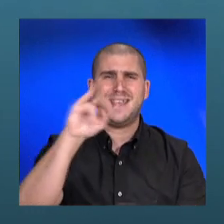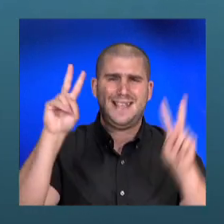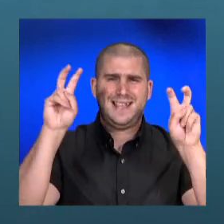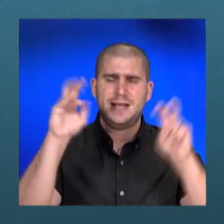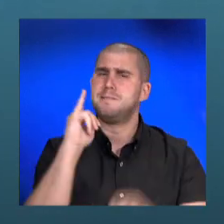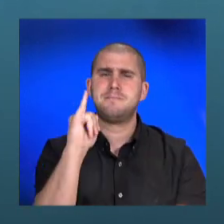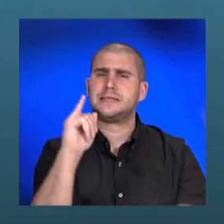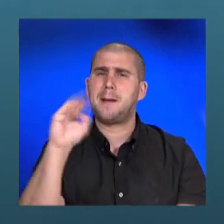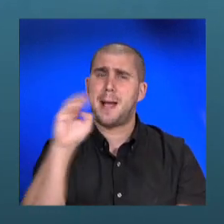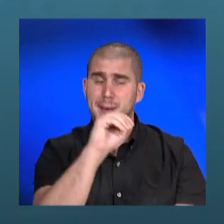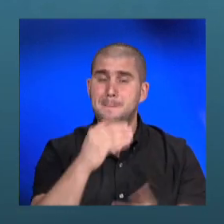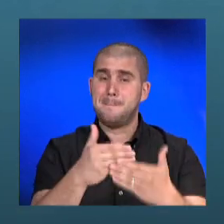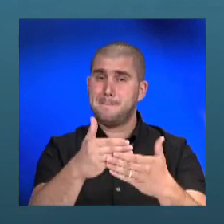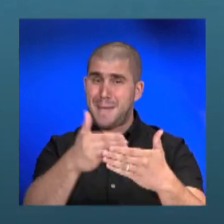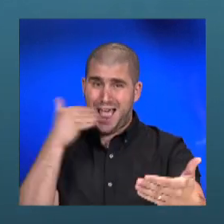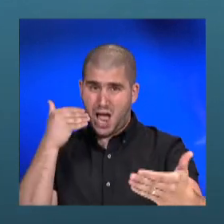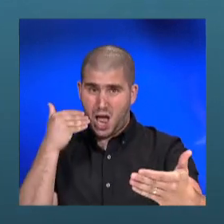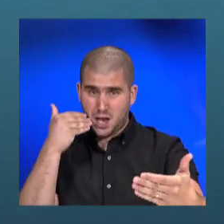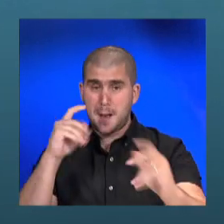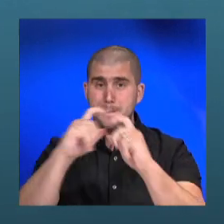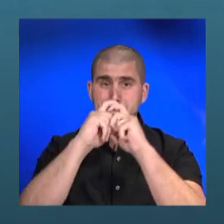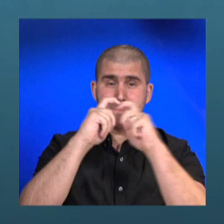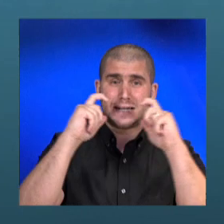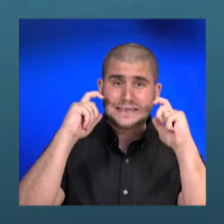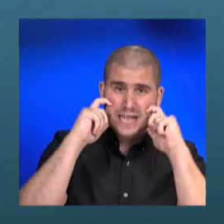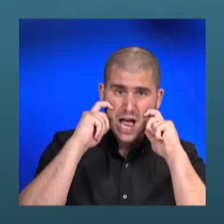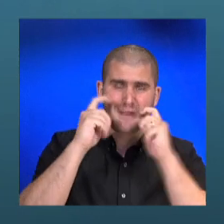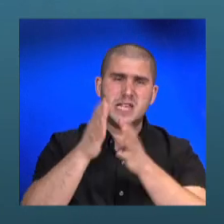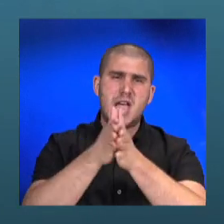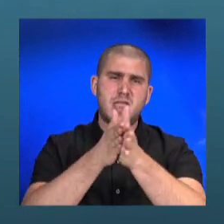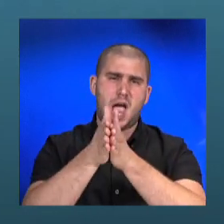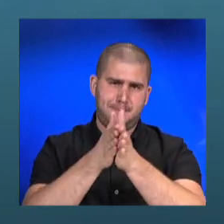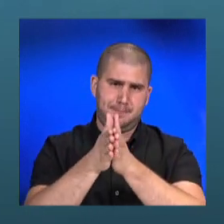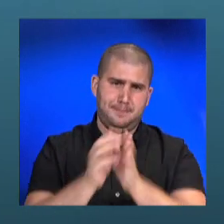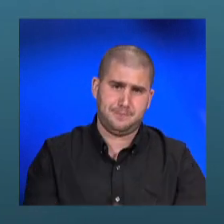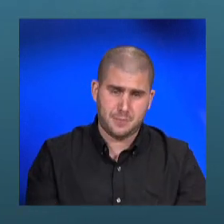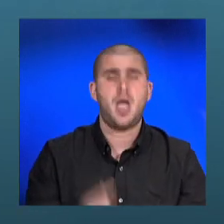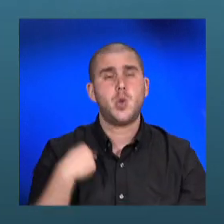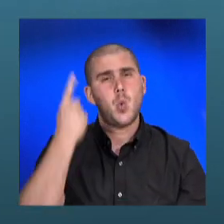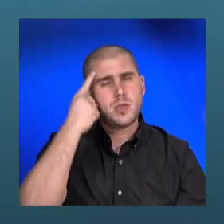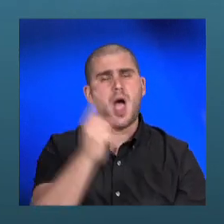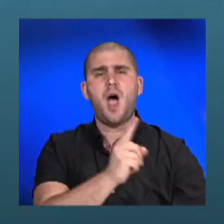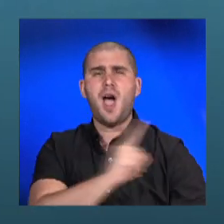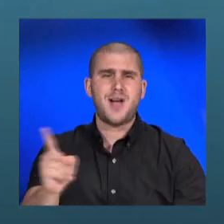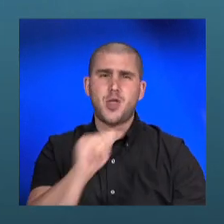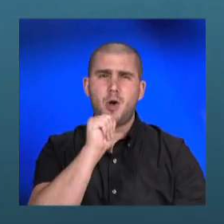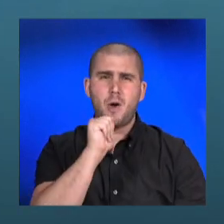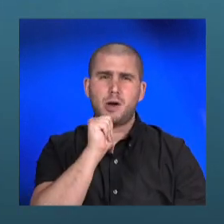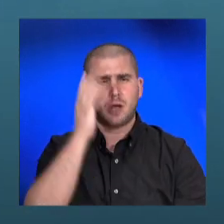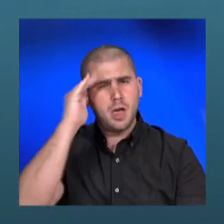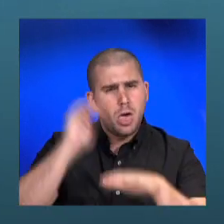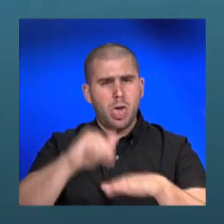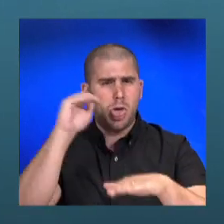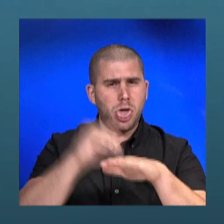מרחק, מסכה, ידיים. אני יודע שאף אחד לא רוצה להיות זה שמנג'ס, אז